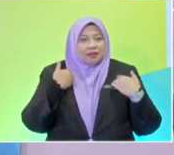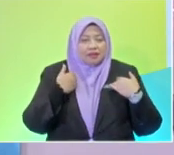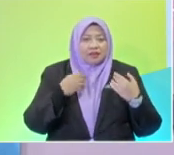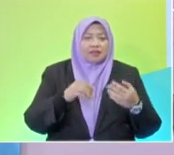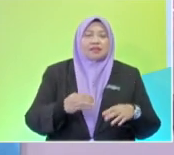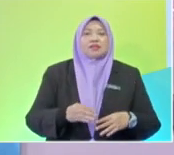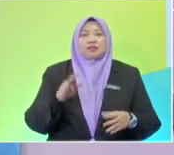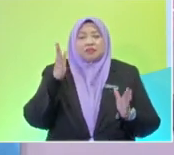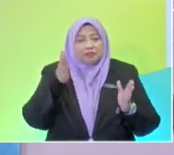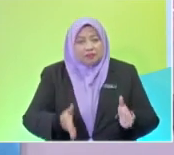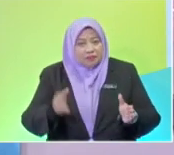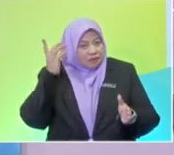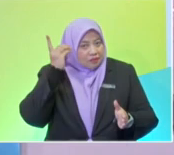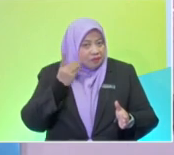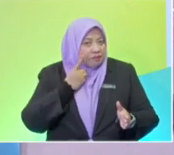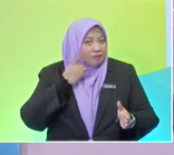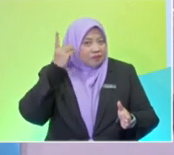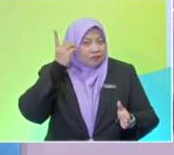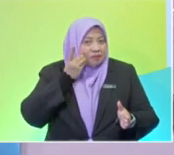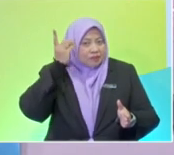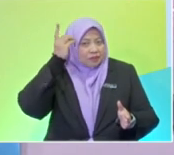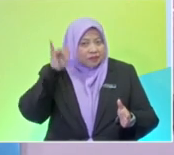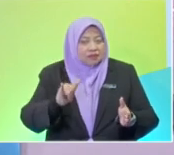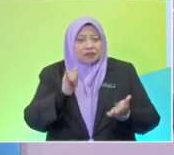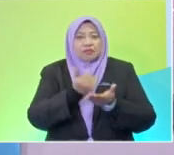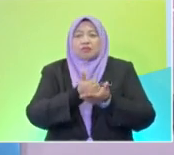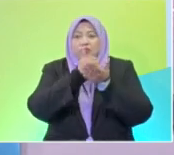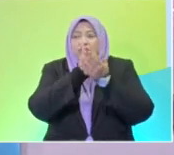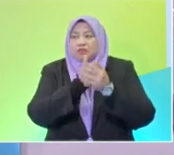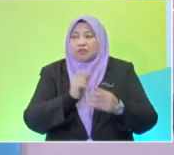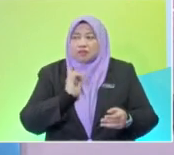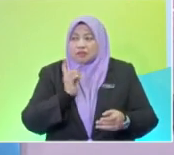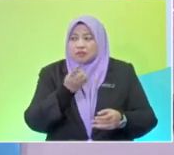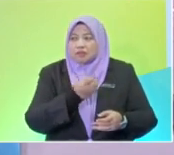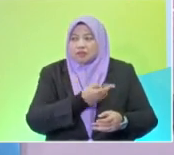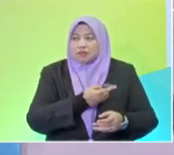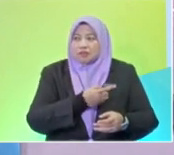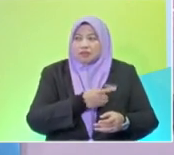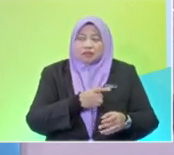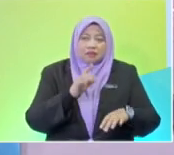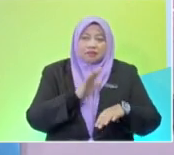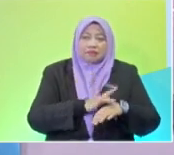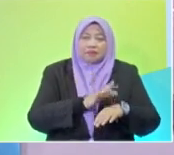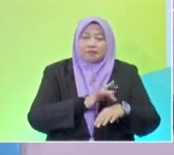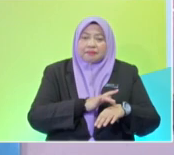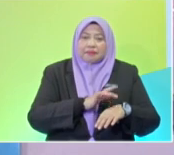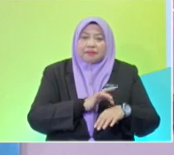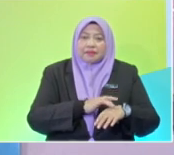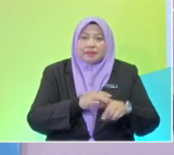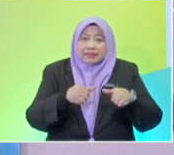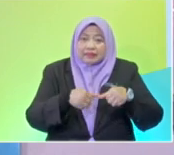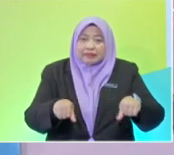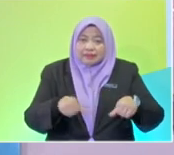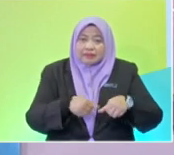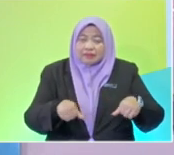ataupun ibu bapak waktu orang dewasa Oke seterusnya kita perlukan nanti Panggil painting tab ini untuk